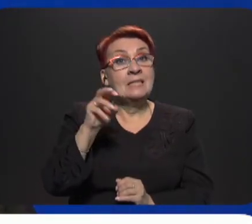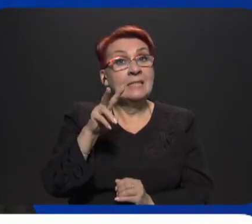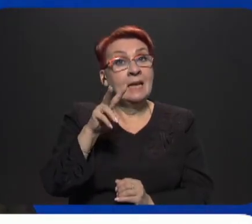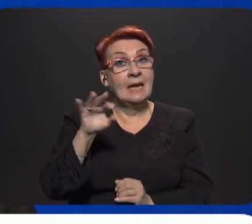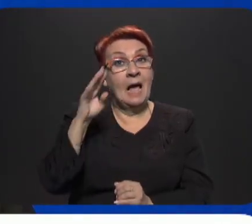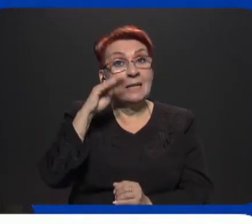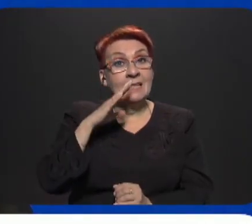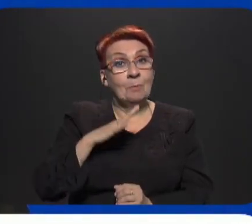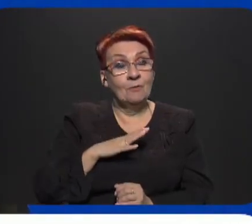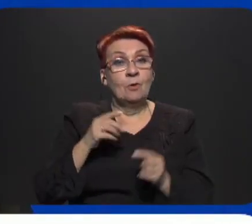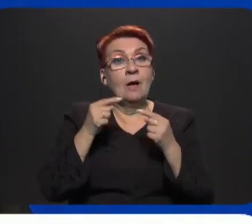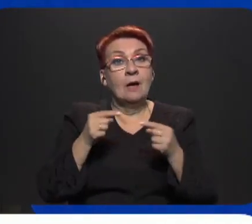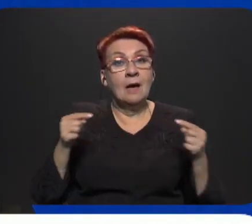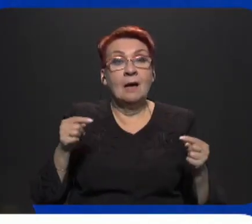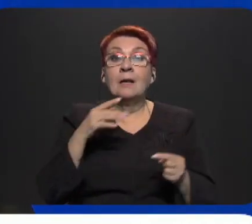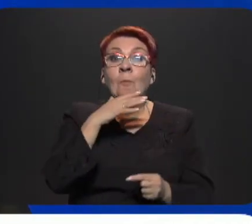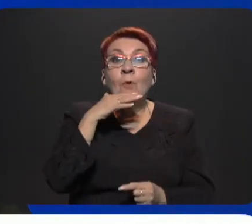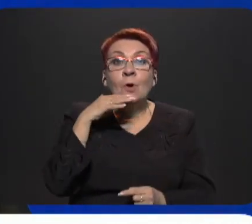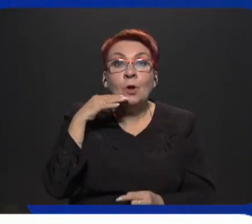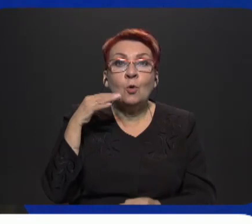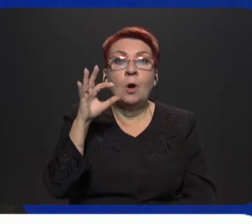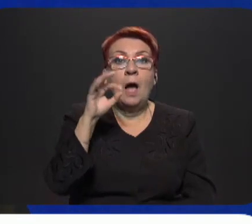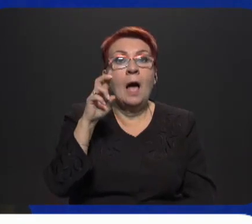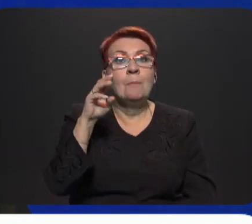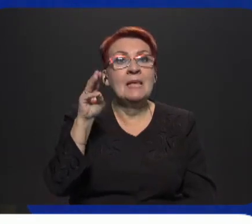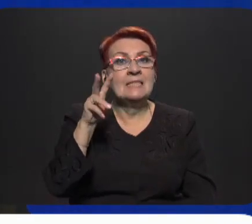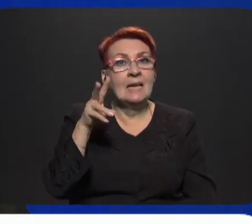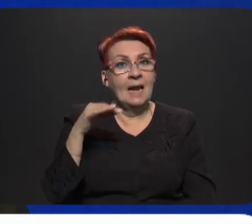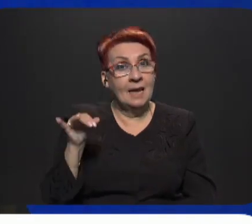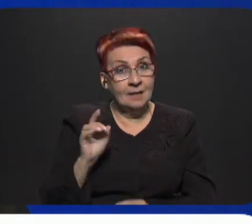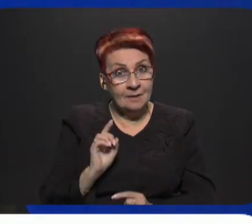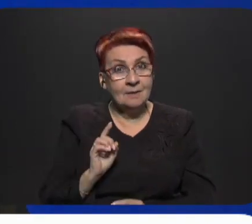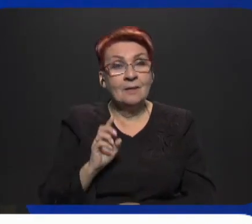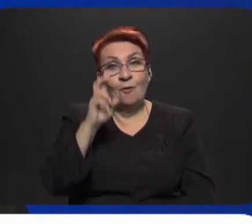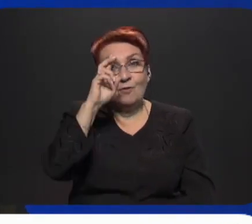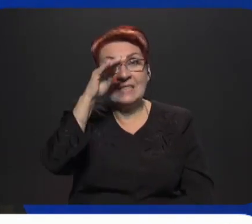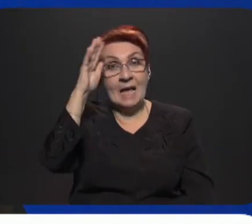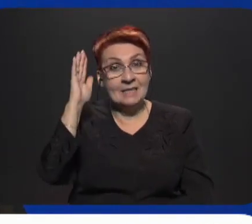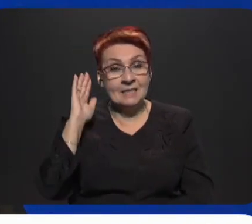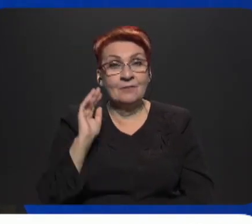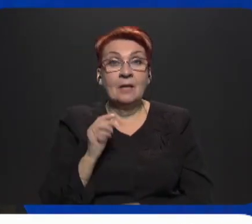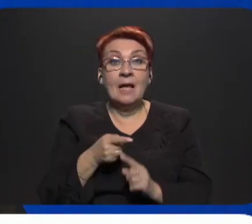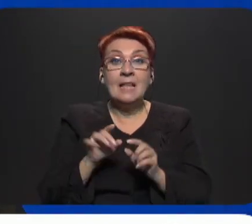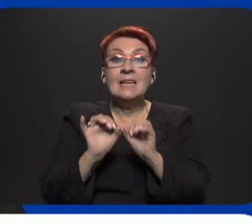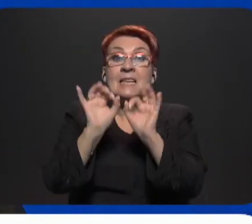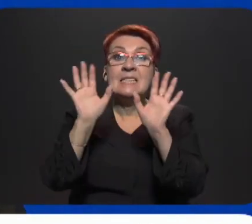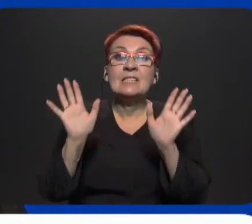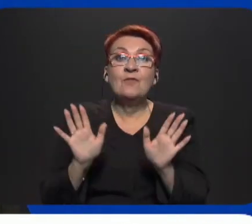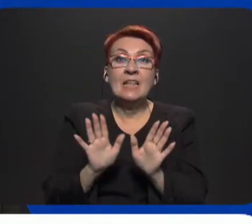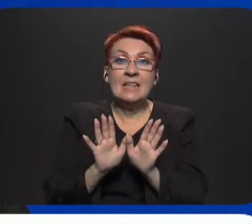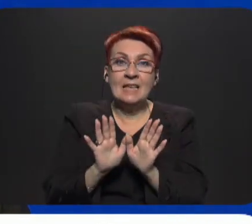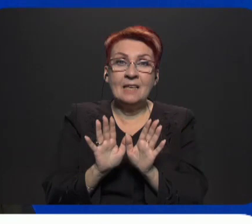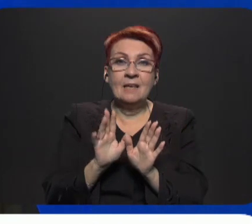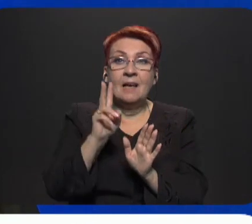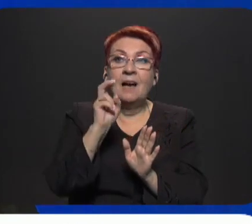много различных обителей, да, в Царстве Отца Моего. Поэтому эти святые, они для, как